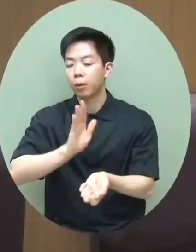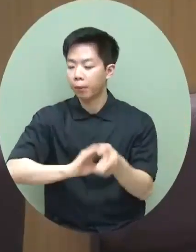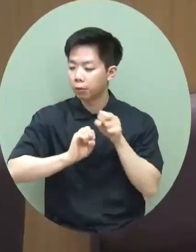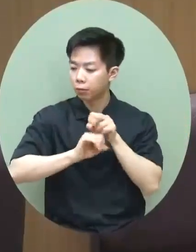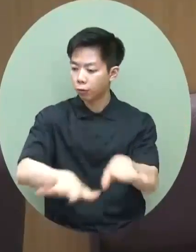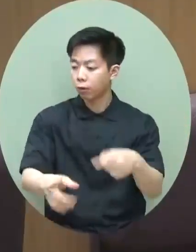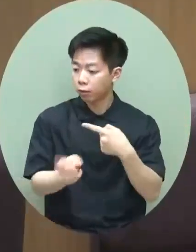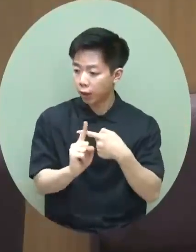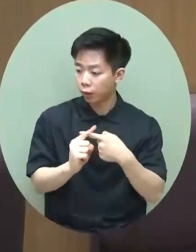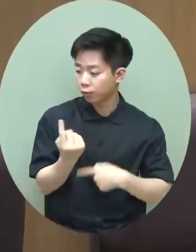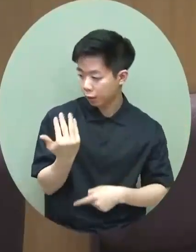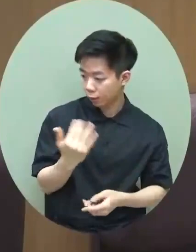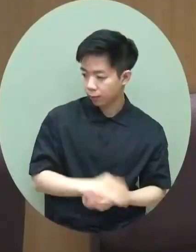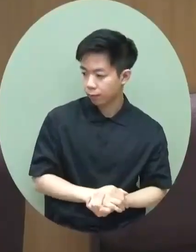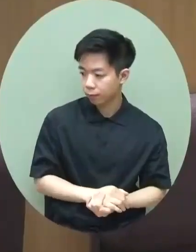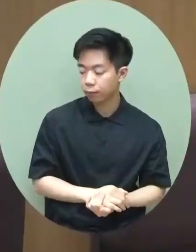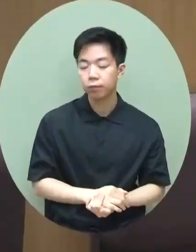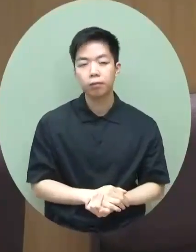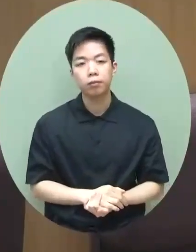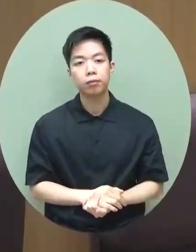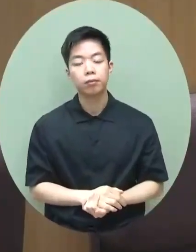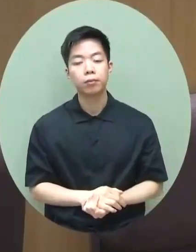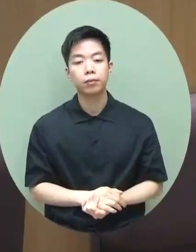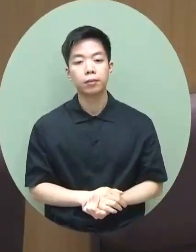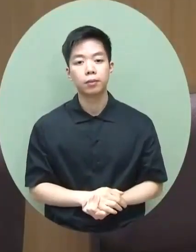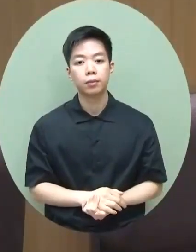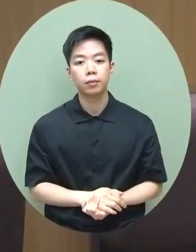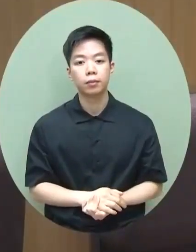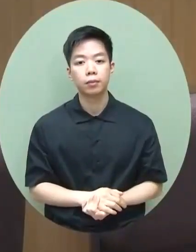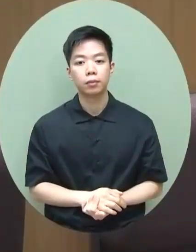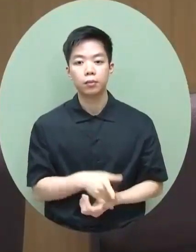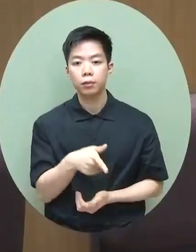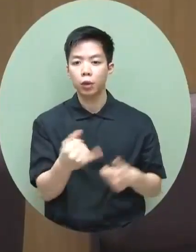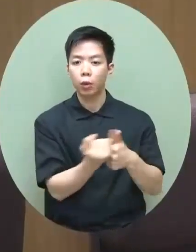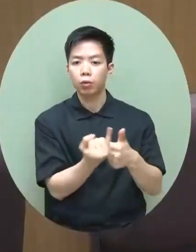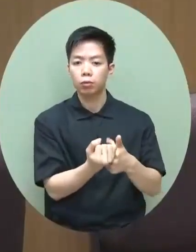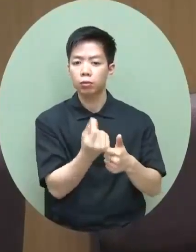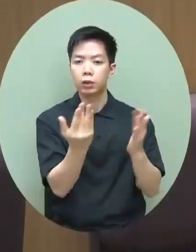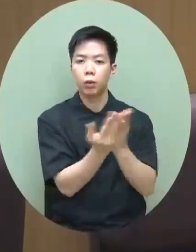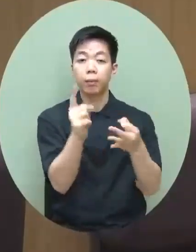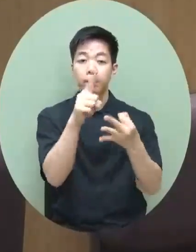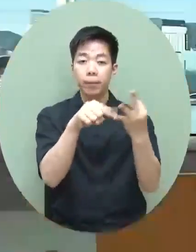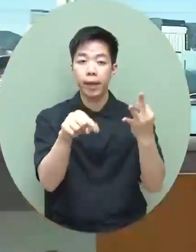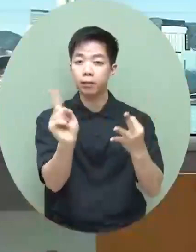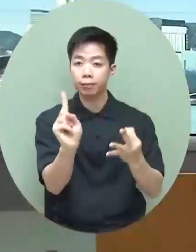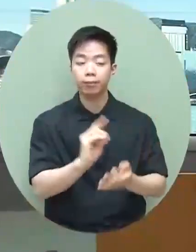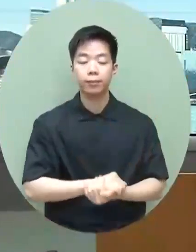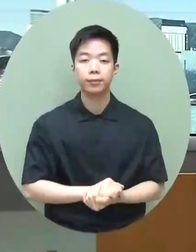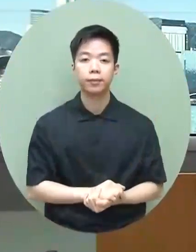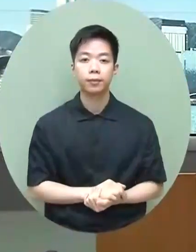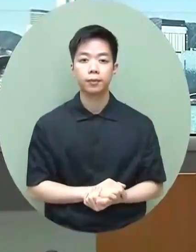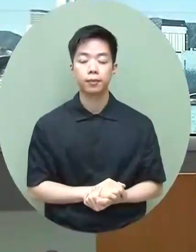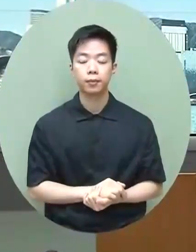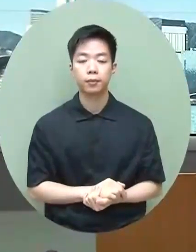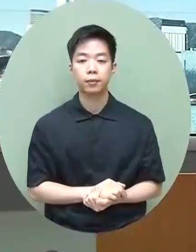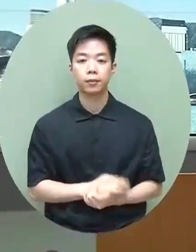話佢哋係咪都係嚟自小學或者喺邊間小學？唔該。 那間輸入性個案，即我們暫